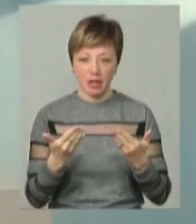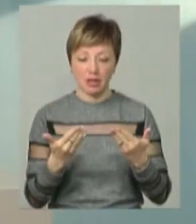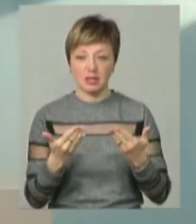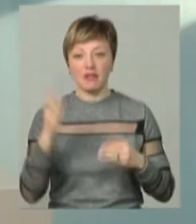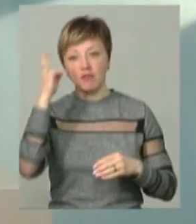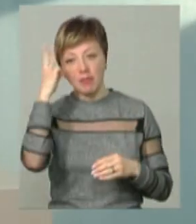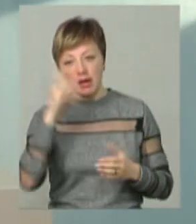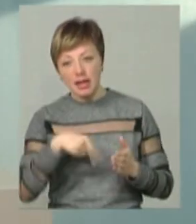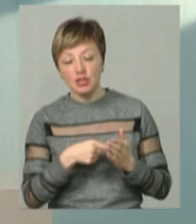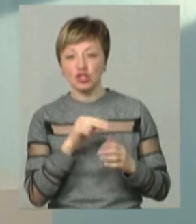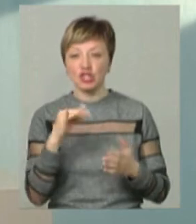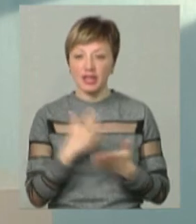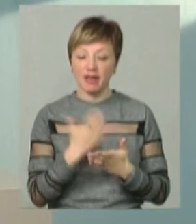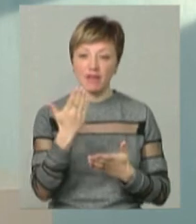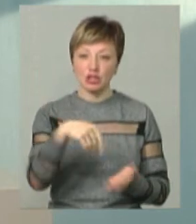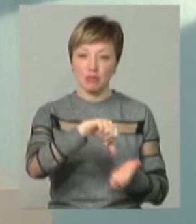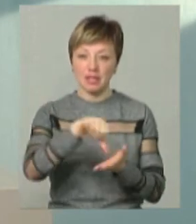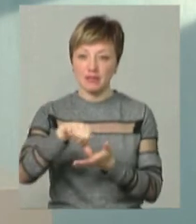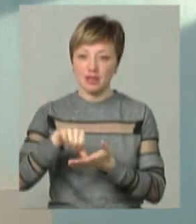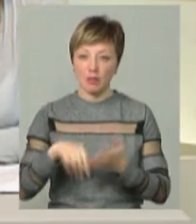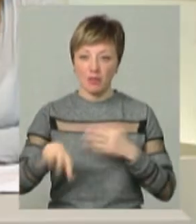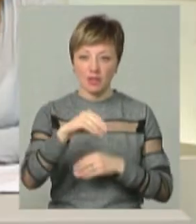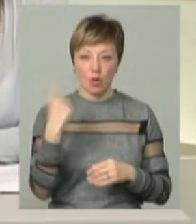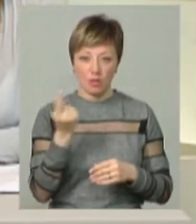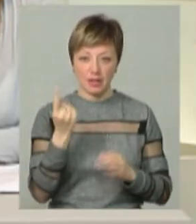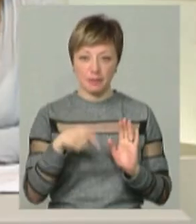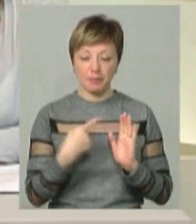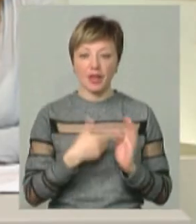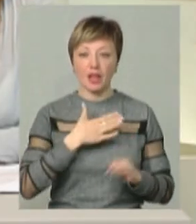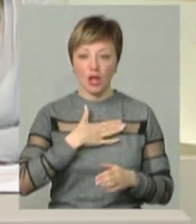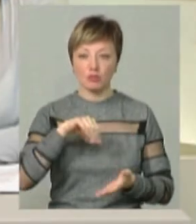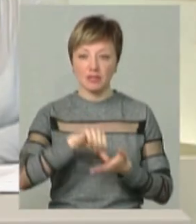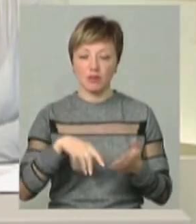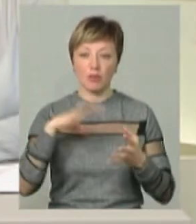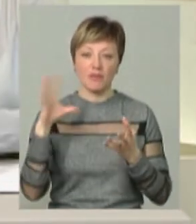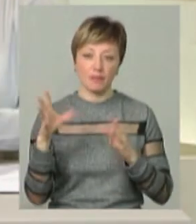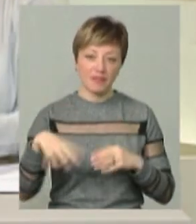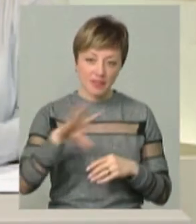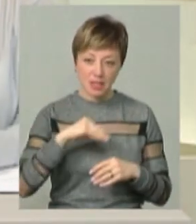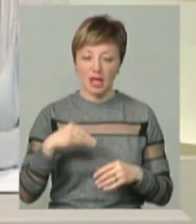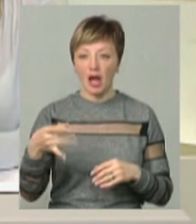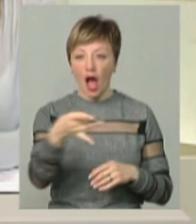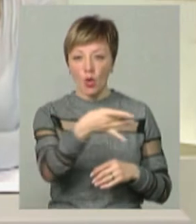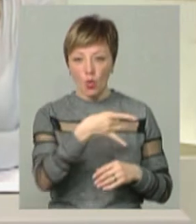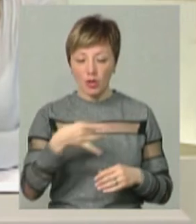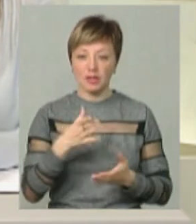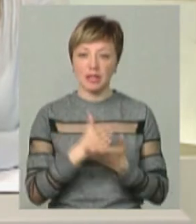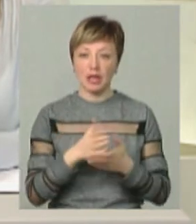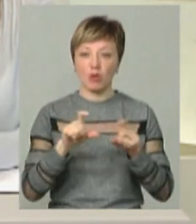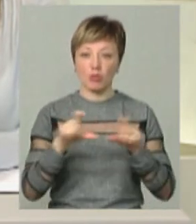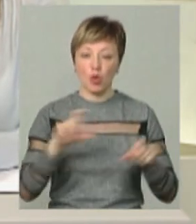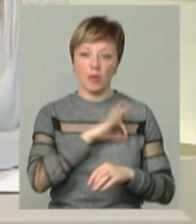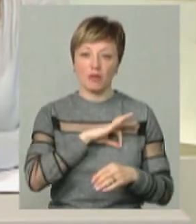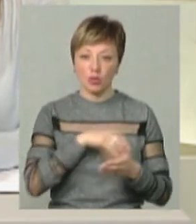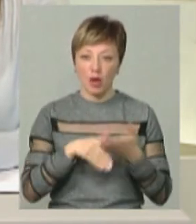і в Хмельницькому, і чи є ваші представництва от по всій області? Наші представництва є по всій області, по всіх районних центрах, є бюро правової